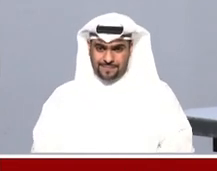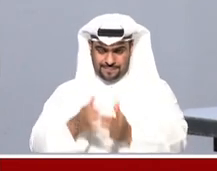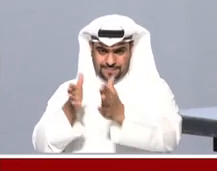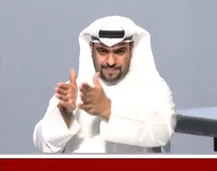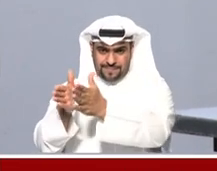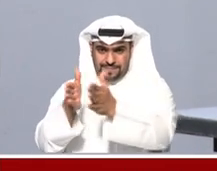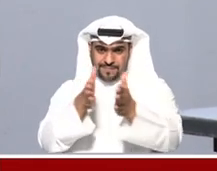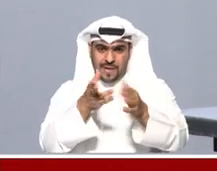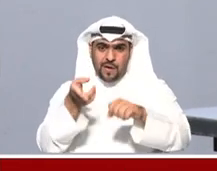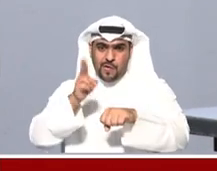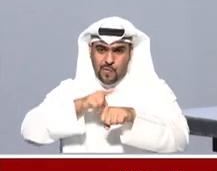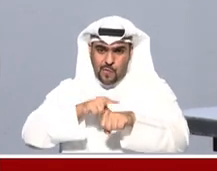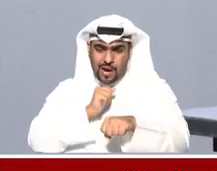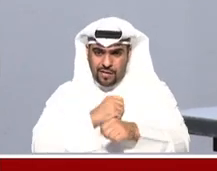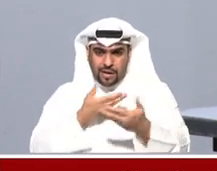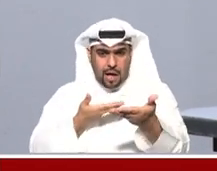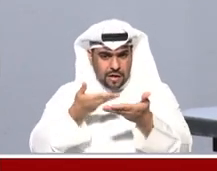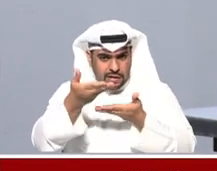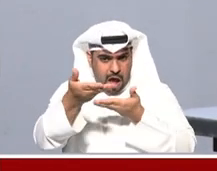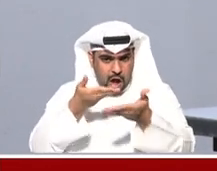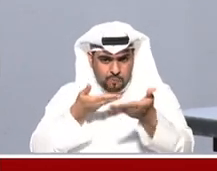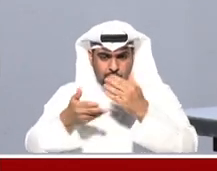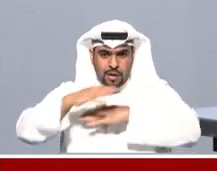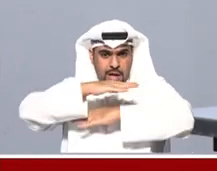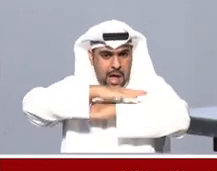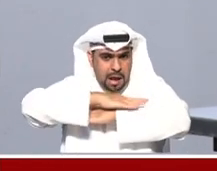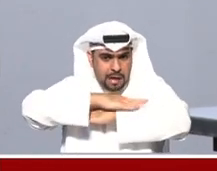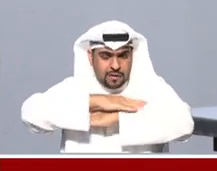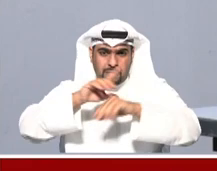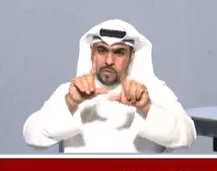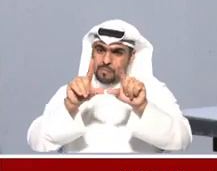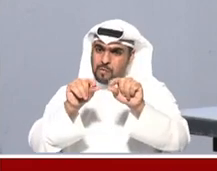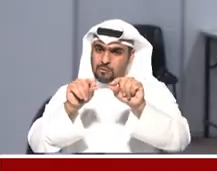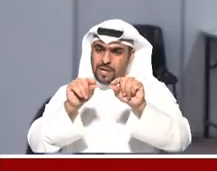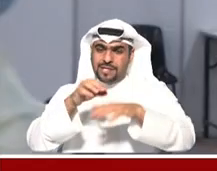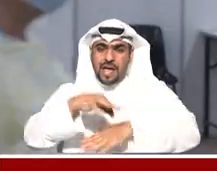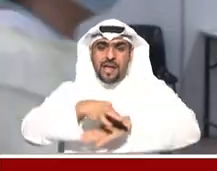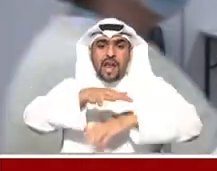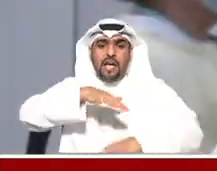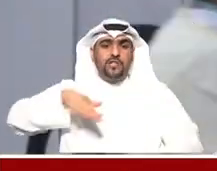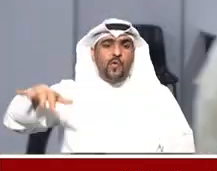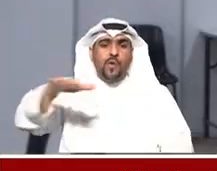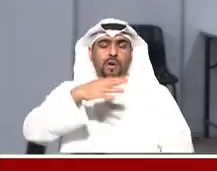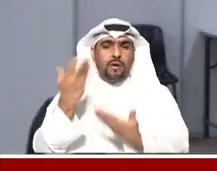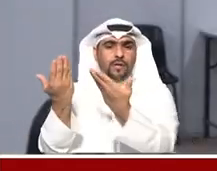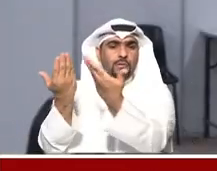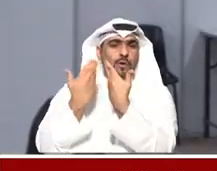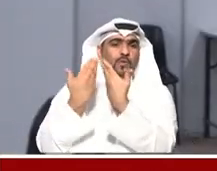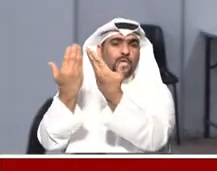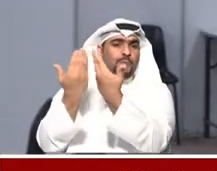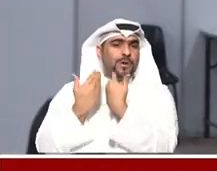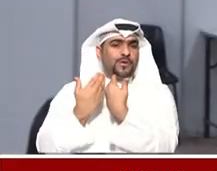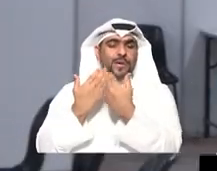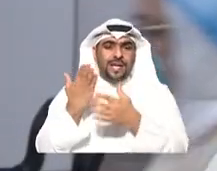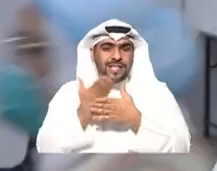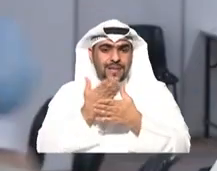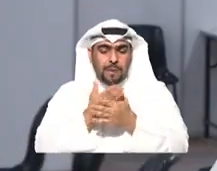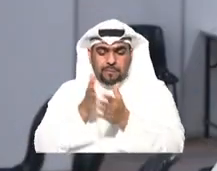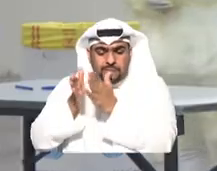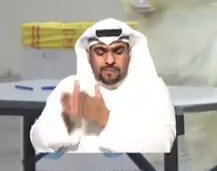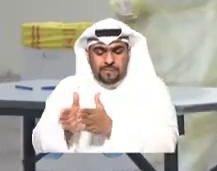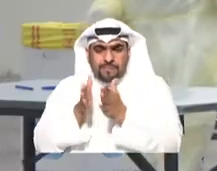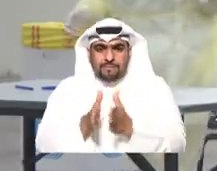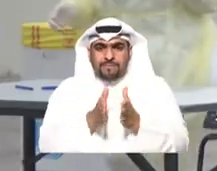وكطريقة واسلوب وتعامل، لا كله بصراحة ما شاء الله كل الناس بتشكر في الموضوع ده، وكلنا حاسين اللي احنا الصف واحد وتيم